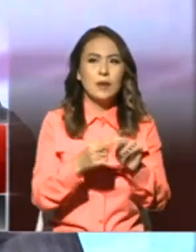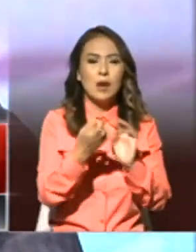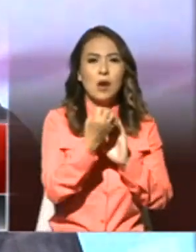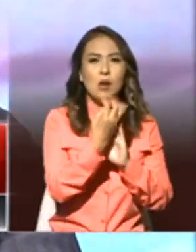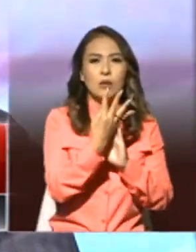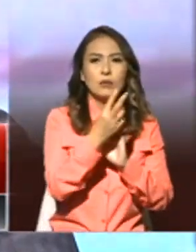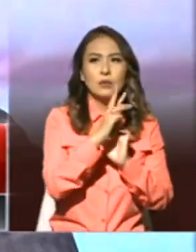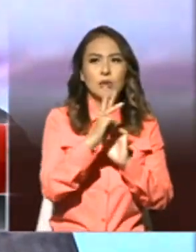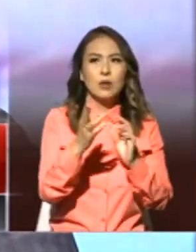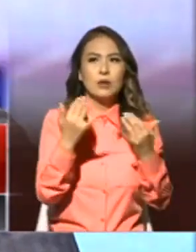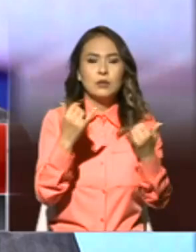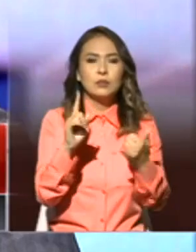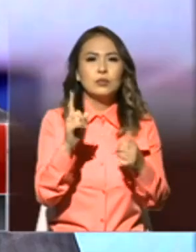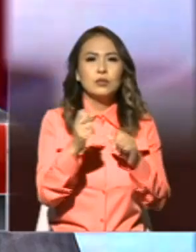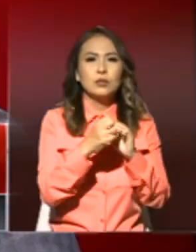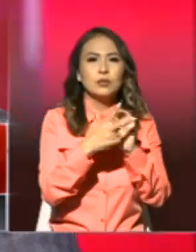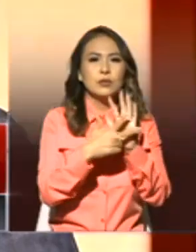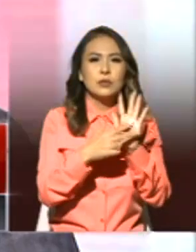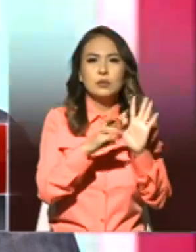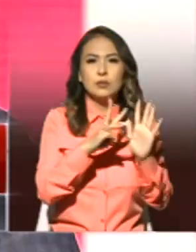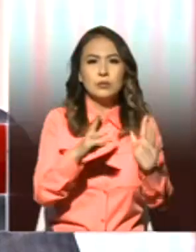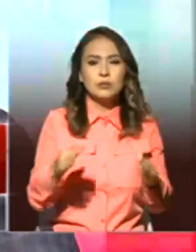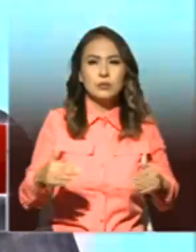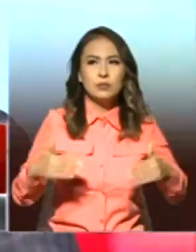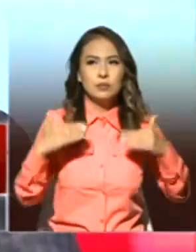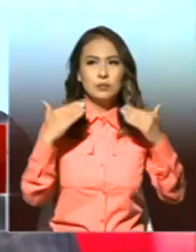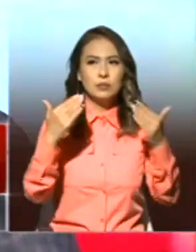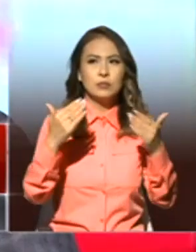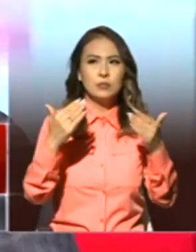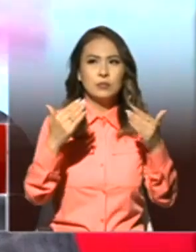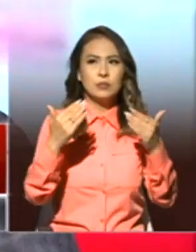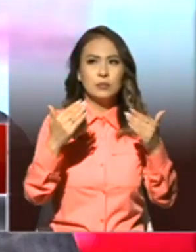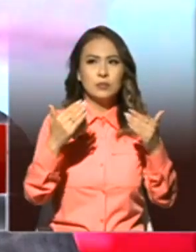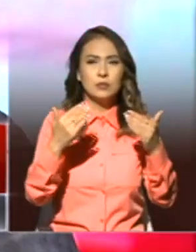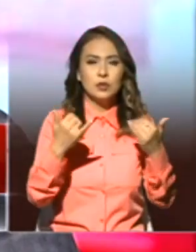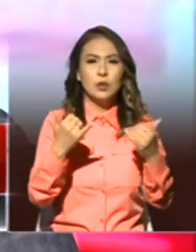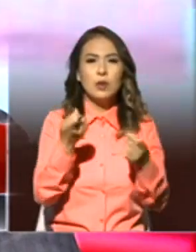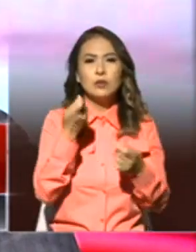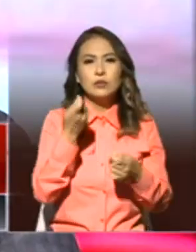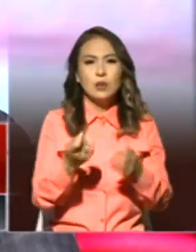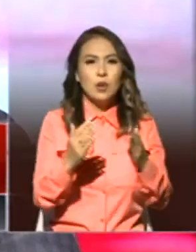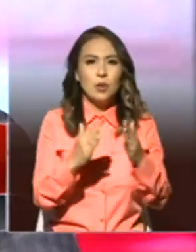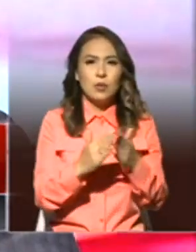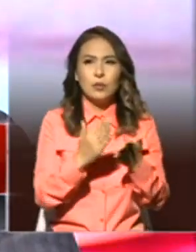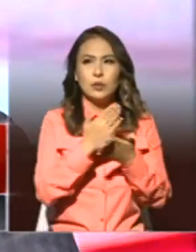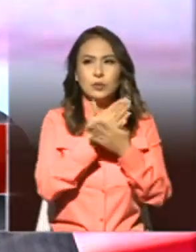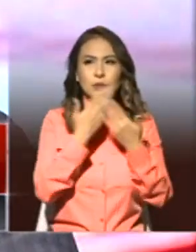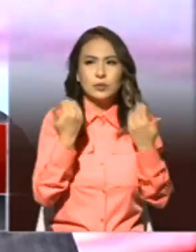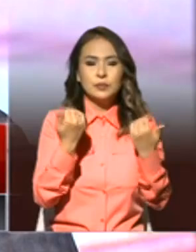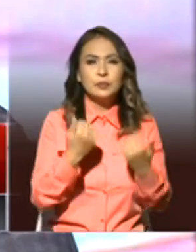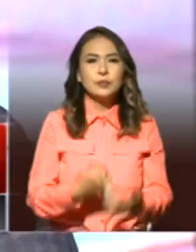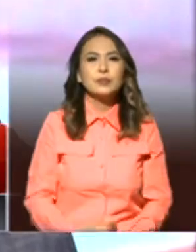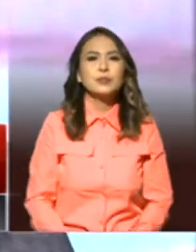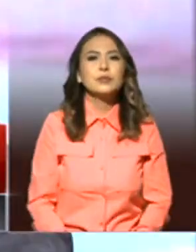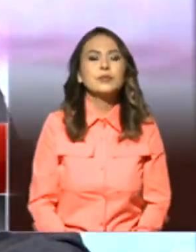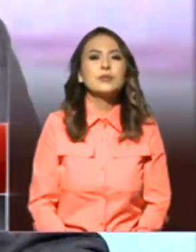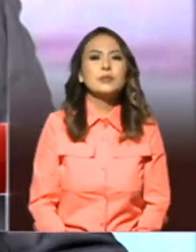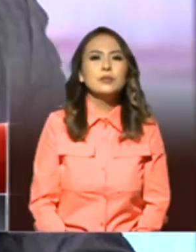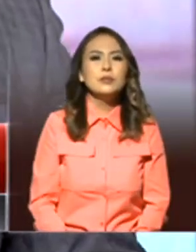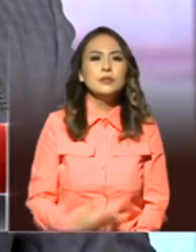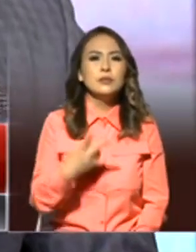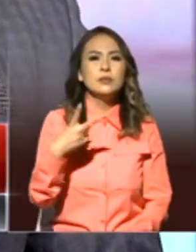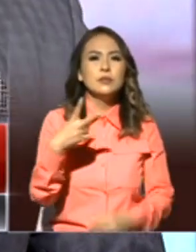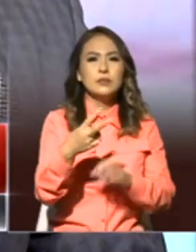бір, қазір неге 18 миллионға көтерді? Қазір 18 миллион теңгеден төмен үй таппайсыз да. Жастар бағдарламасы мақсат мырза 2017 жылы